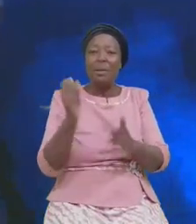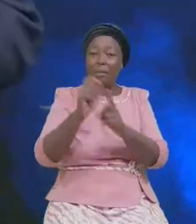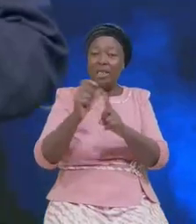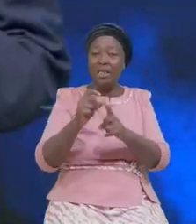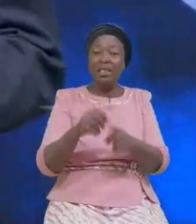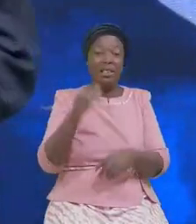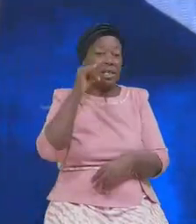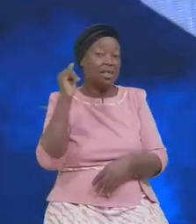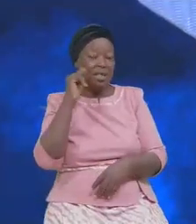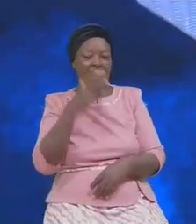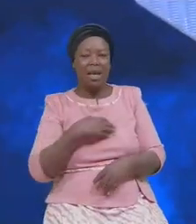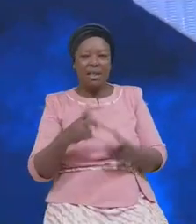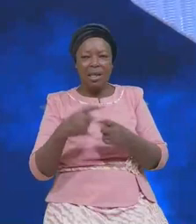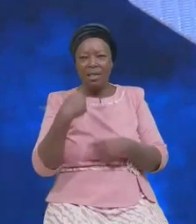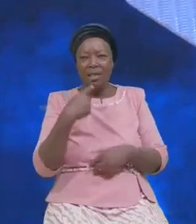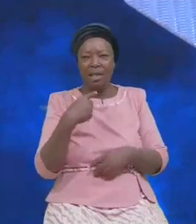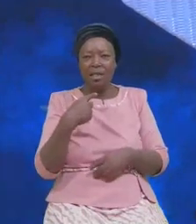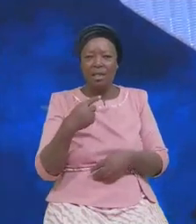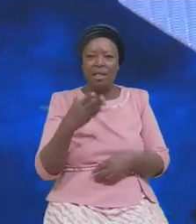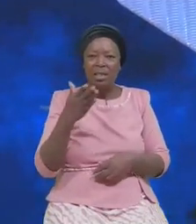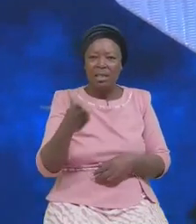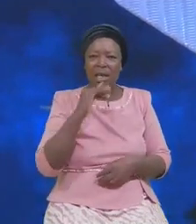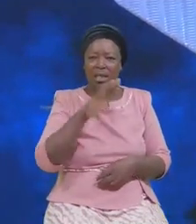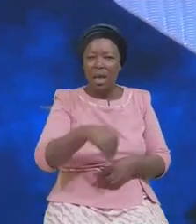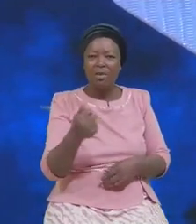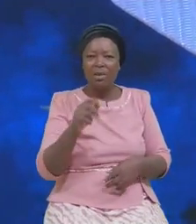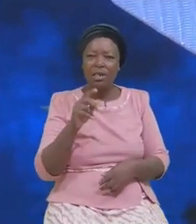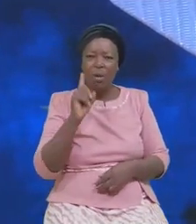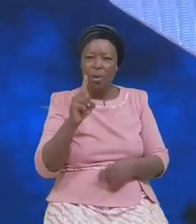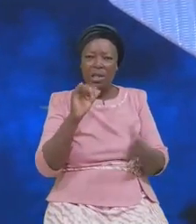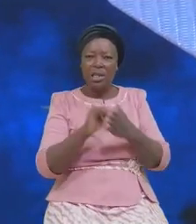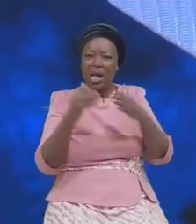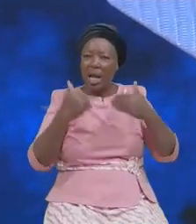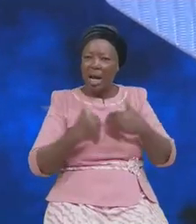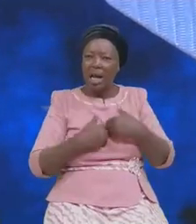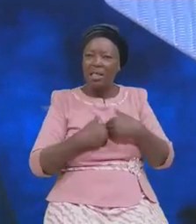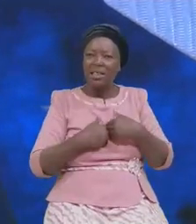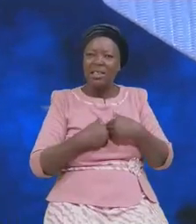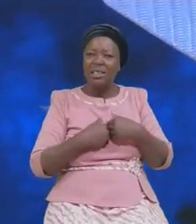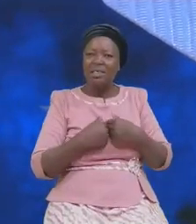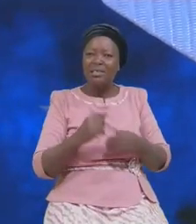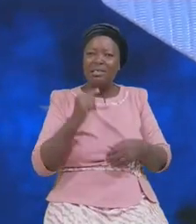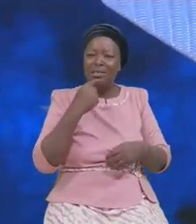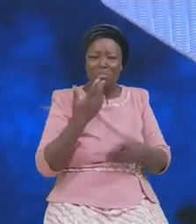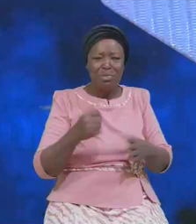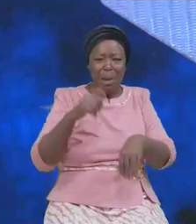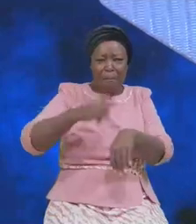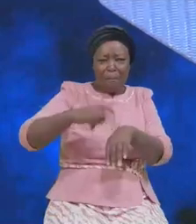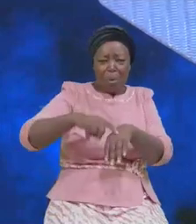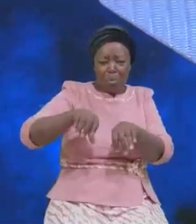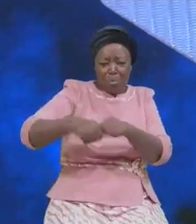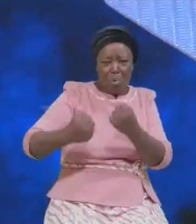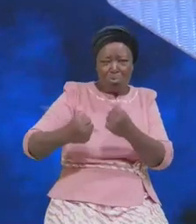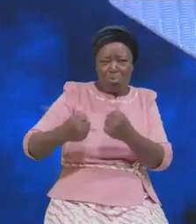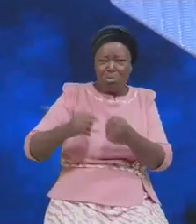disant qu'il y avait un autre qui s'était produit, et celui-là, c'est comme si les os étaient brisés. Non,